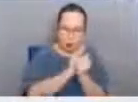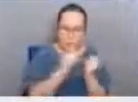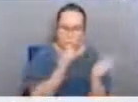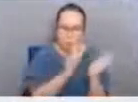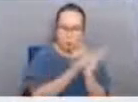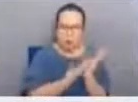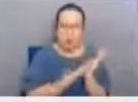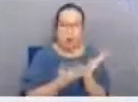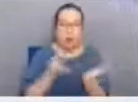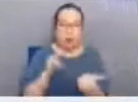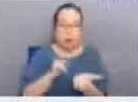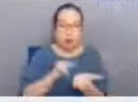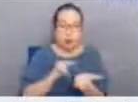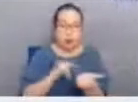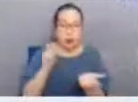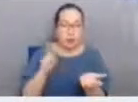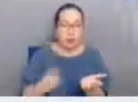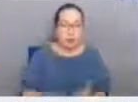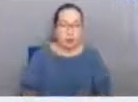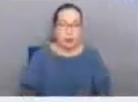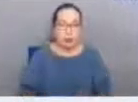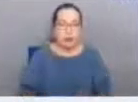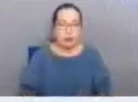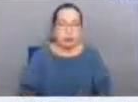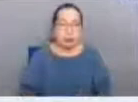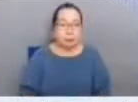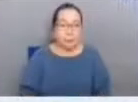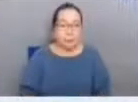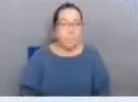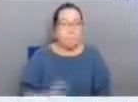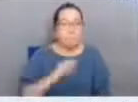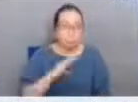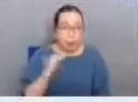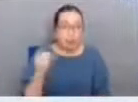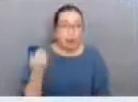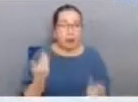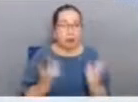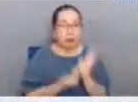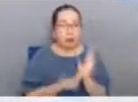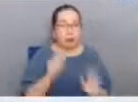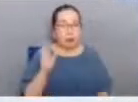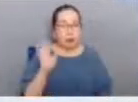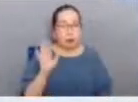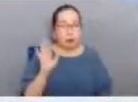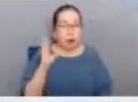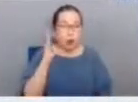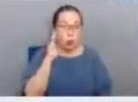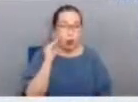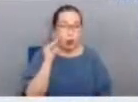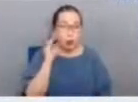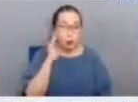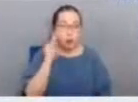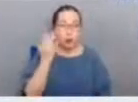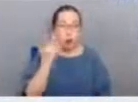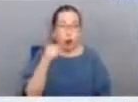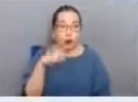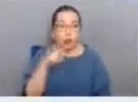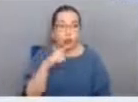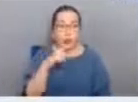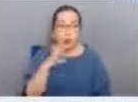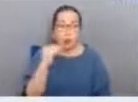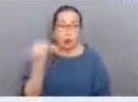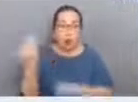Ngayon pong panahon ng pandemya ay nagkalat lalo na sa social media ang mga peking recruitment